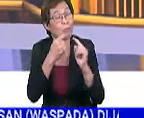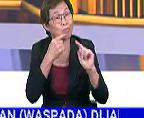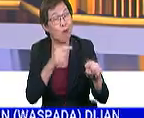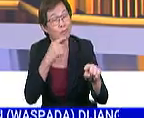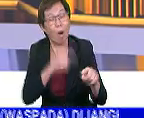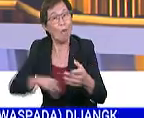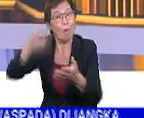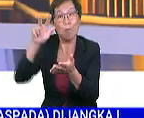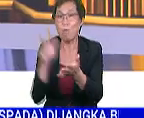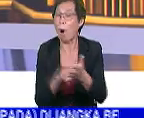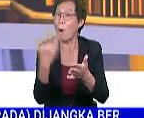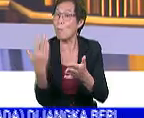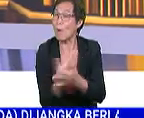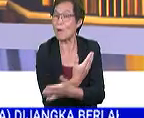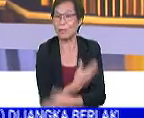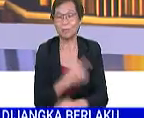terbaru